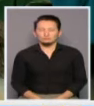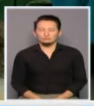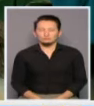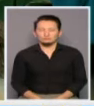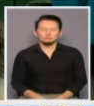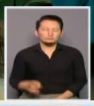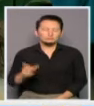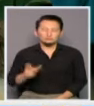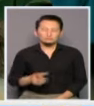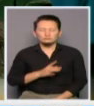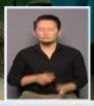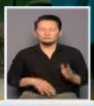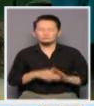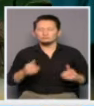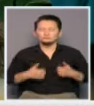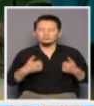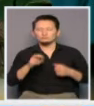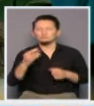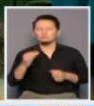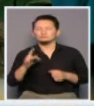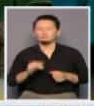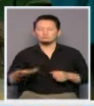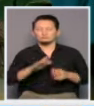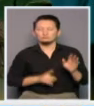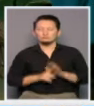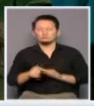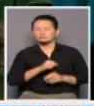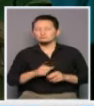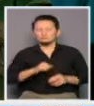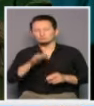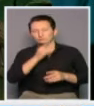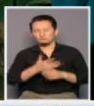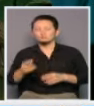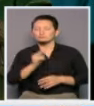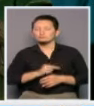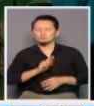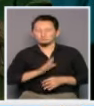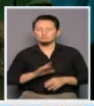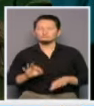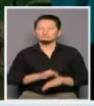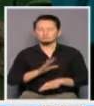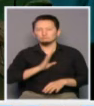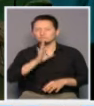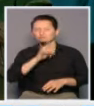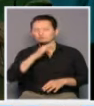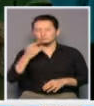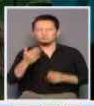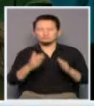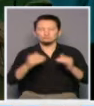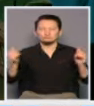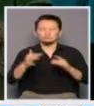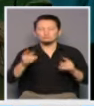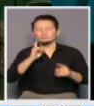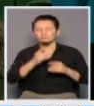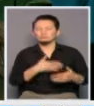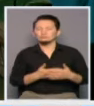Он содействовал созданию организации Алашорды на Западе, где он сам в это время работал. Был женат на русской. В его доме собирались